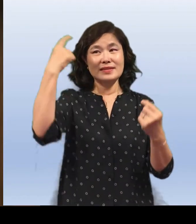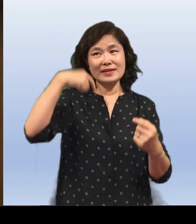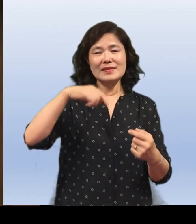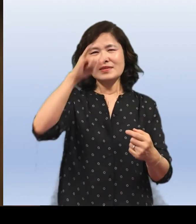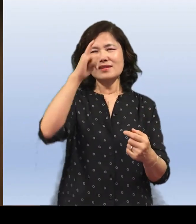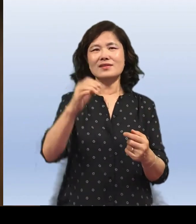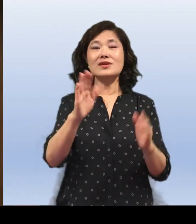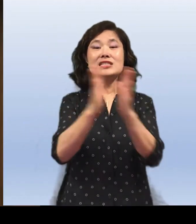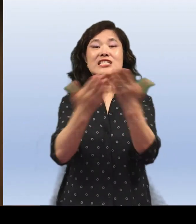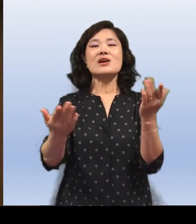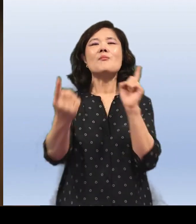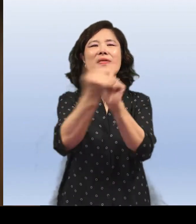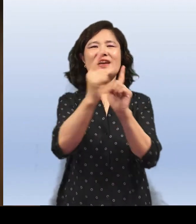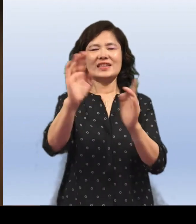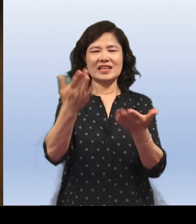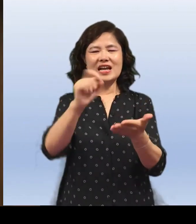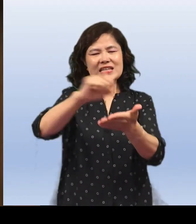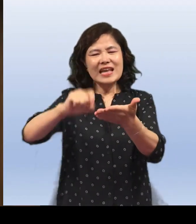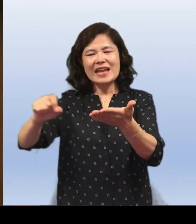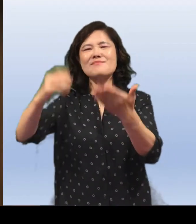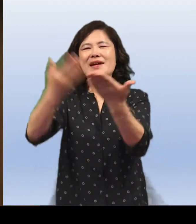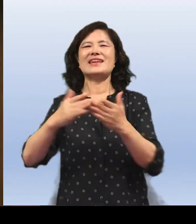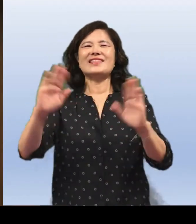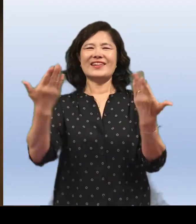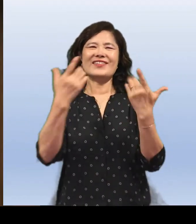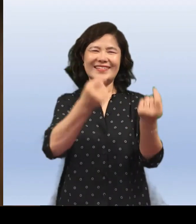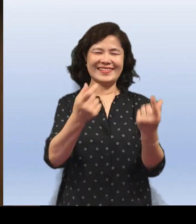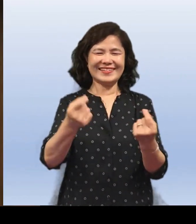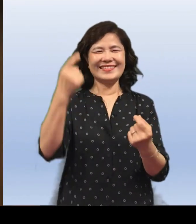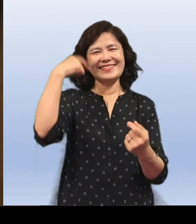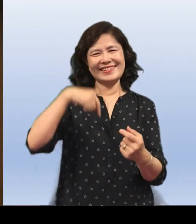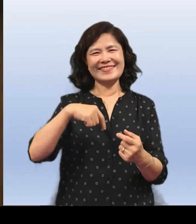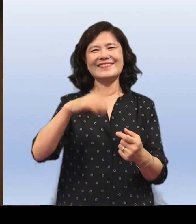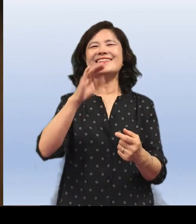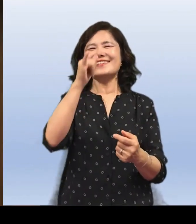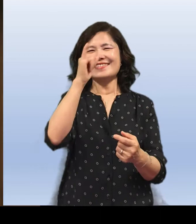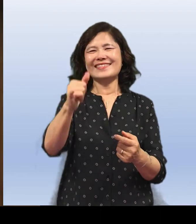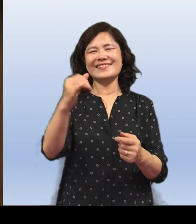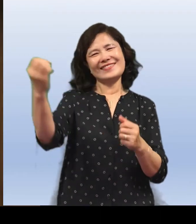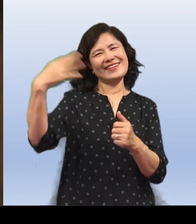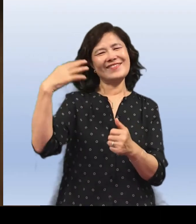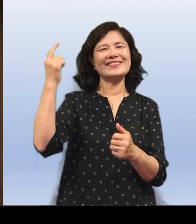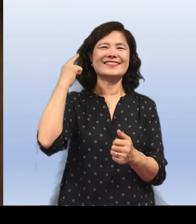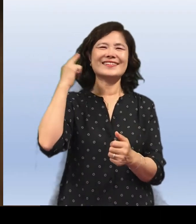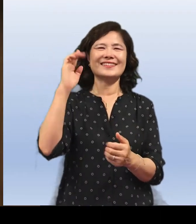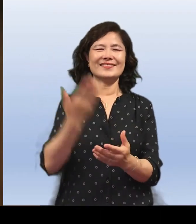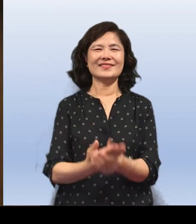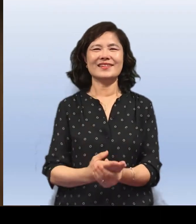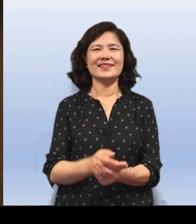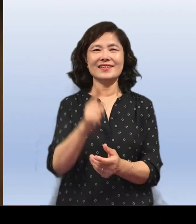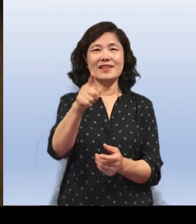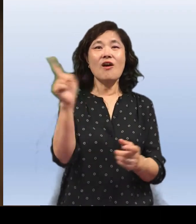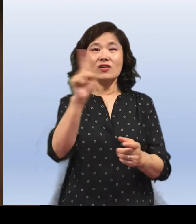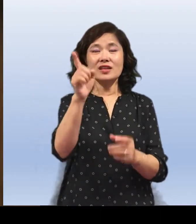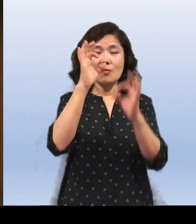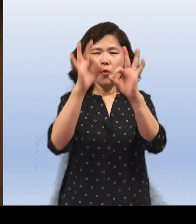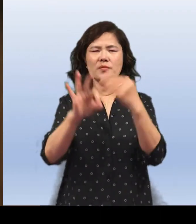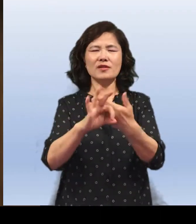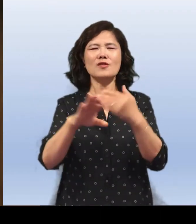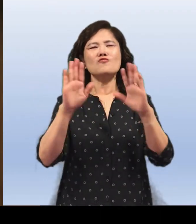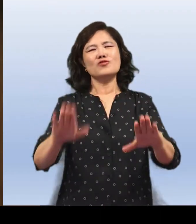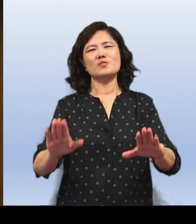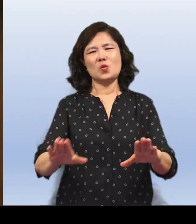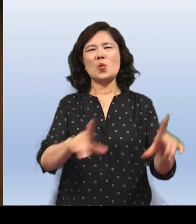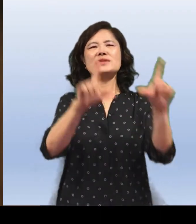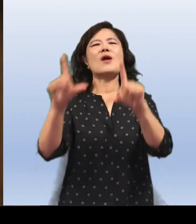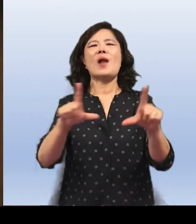이제 대면에서 보니까 마치 사인을 받아야 될 것 같은 그런 느낌이 들었던 것 같습니다. 이것이 어떻게 보면 우리의 일상이